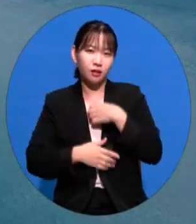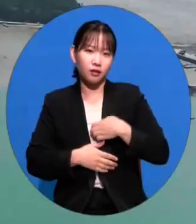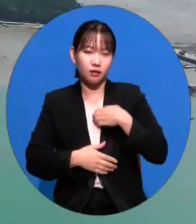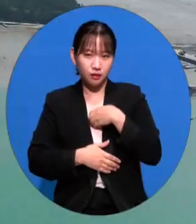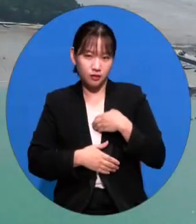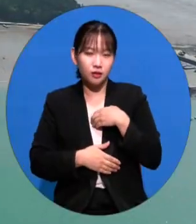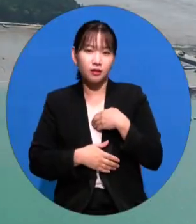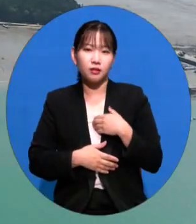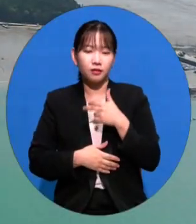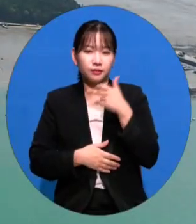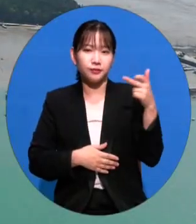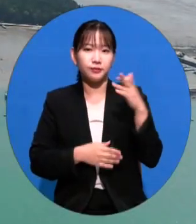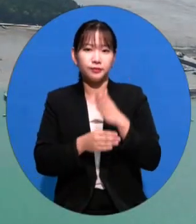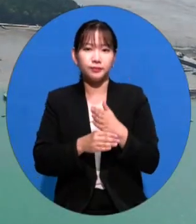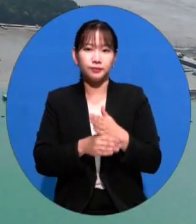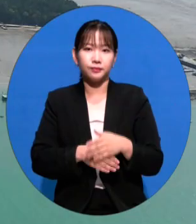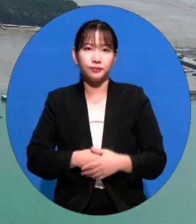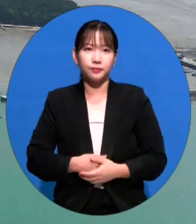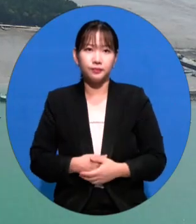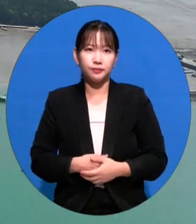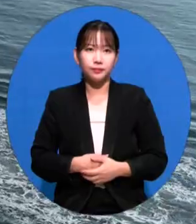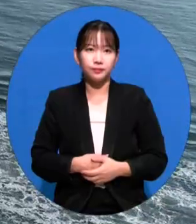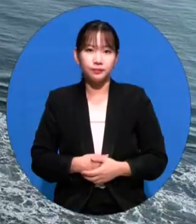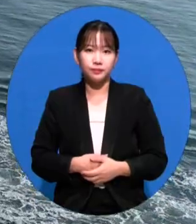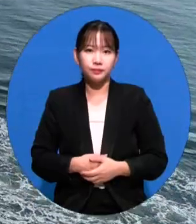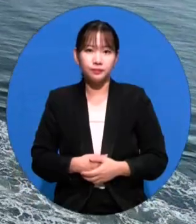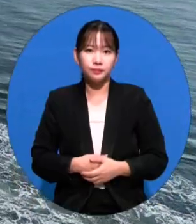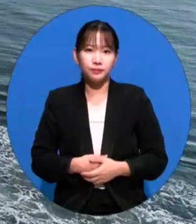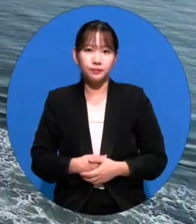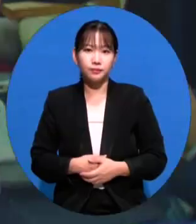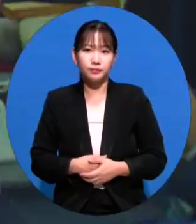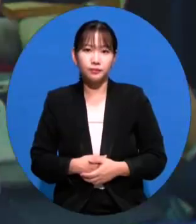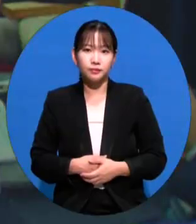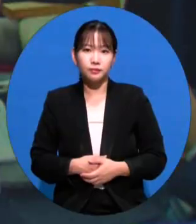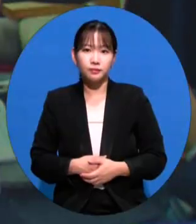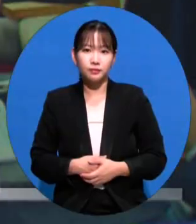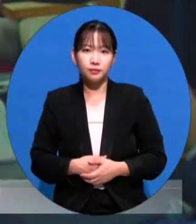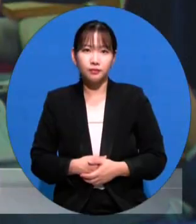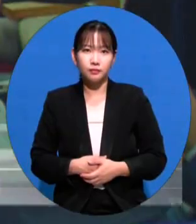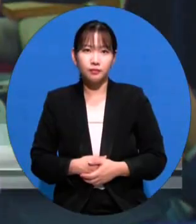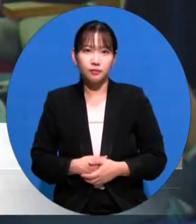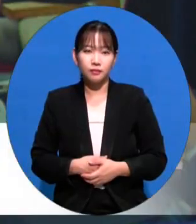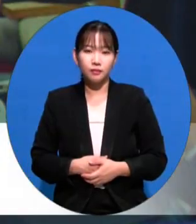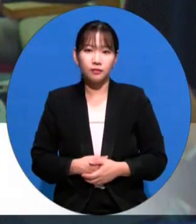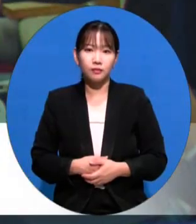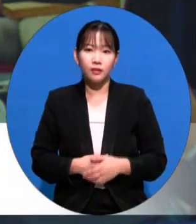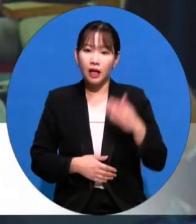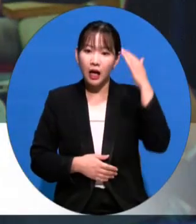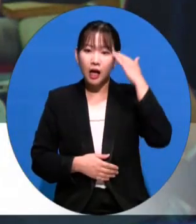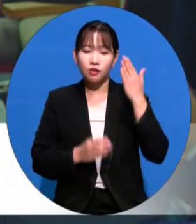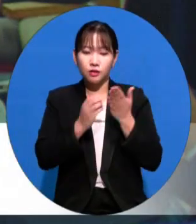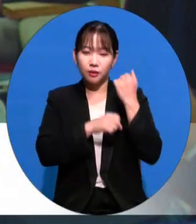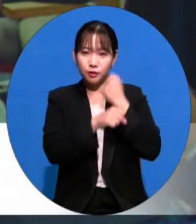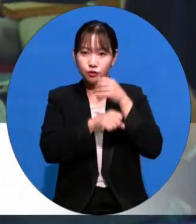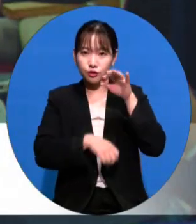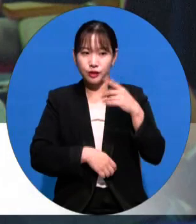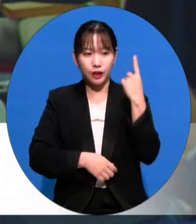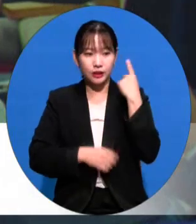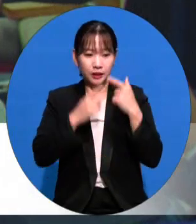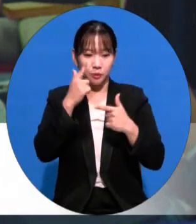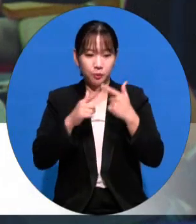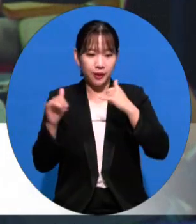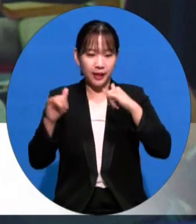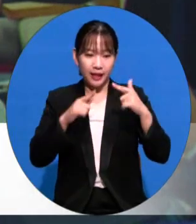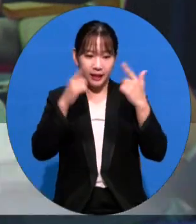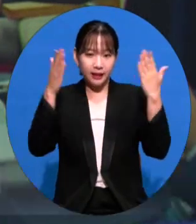우려와 걱정이 커지고 있습니다. MBC 뉴스 김윤입니다. 이런 가운데 한국서험진흥원이 어제